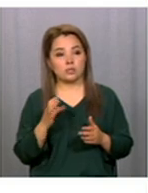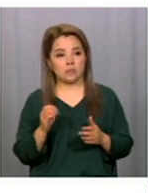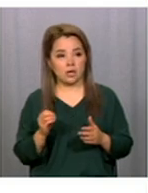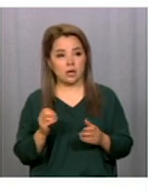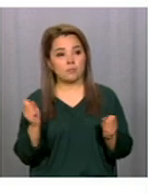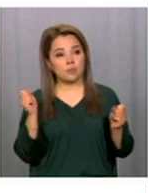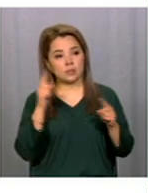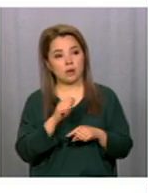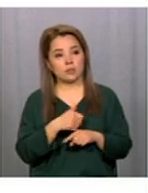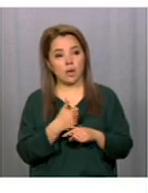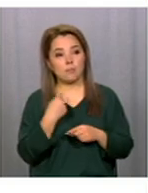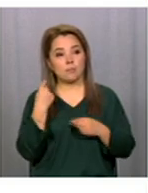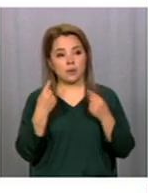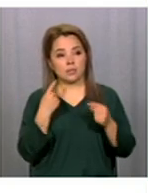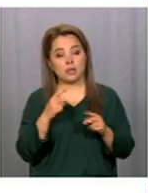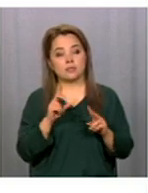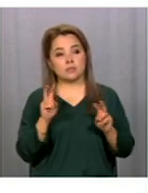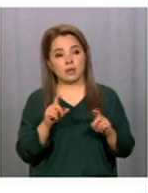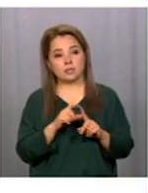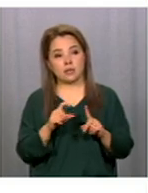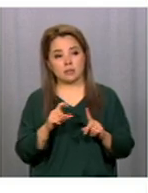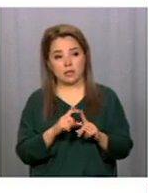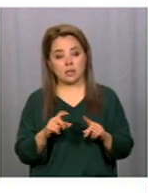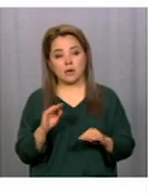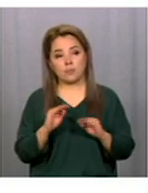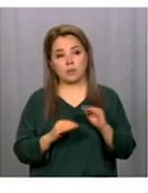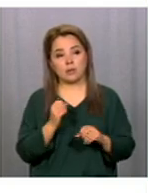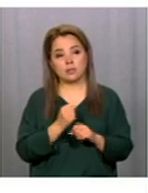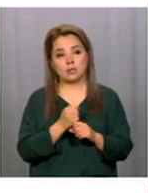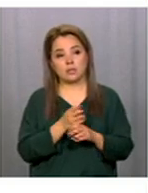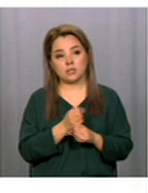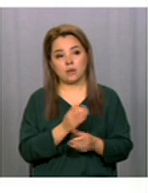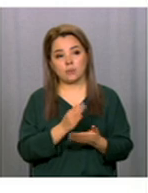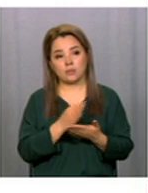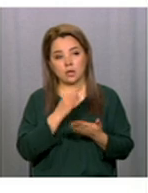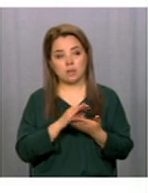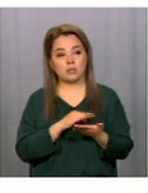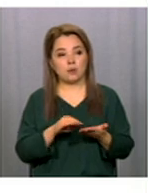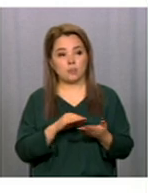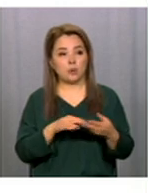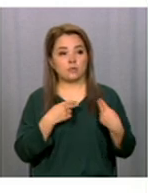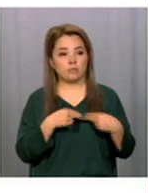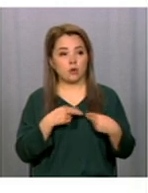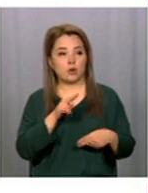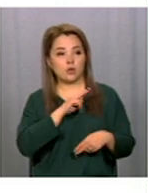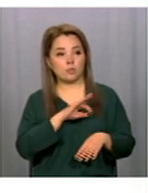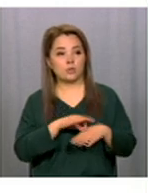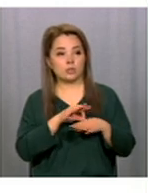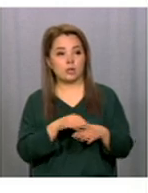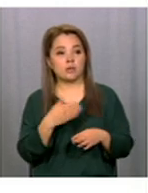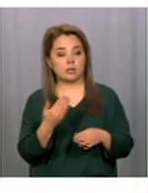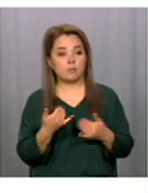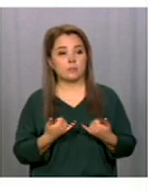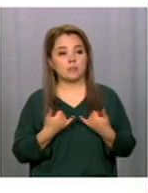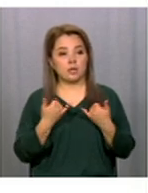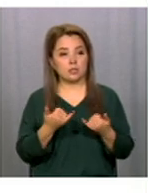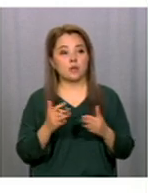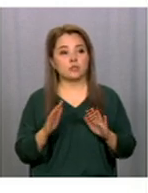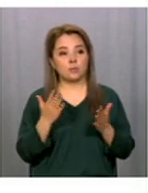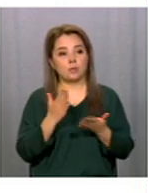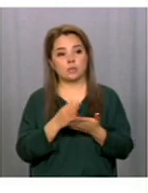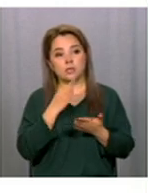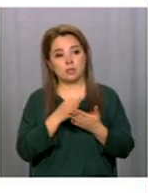Определили основную мысль текста, опираясь на его содержание. Написали творческую работу, представляя себя в предлагаемой ситуации